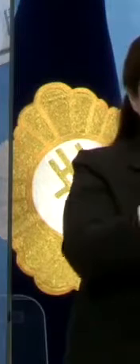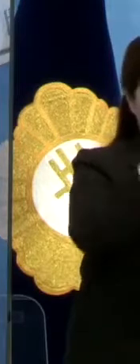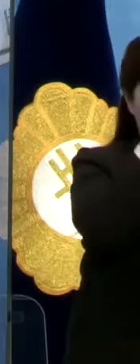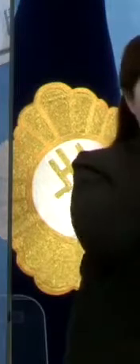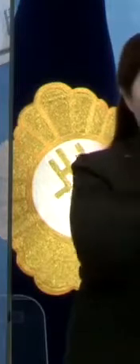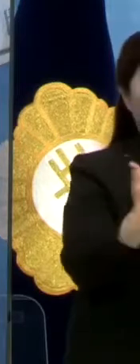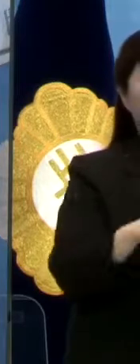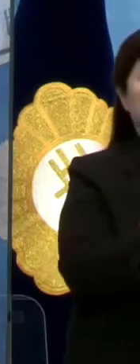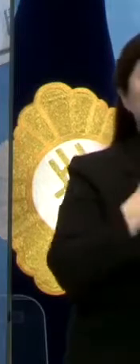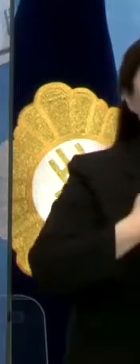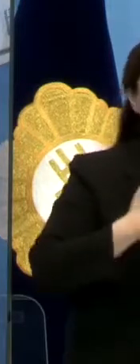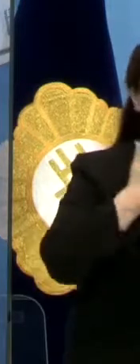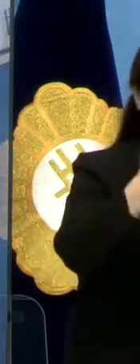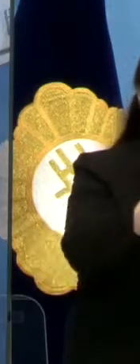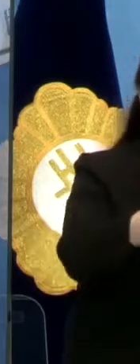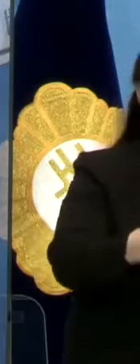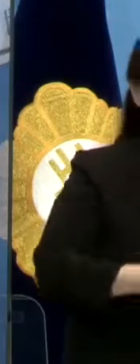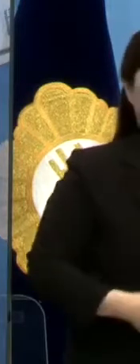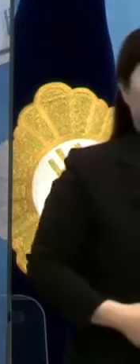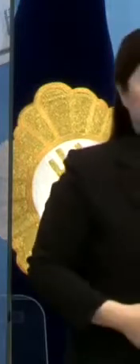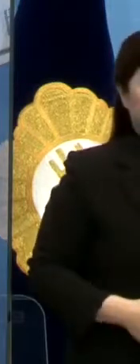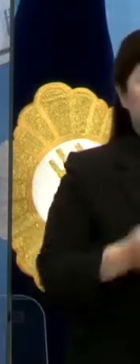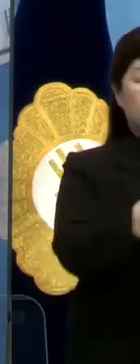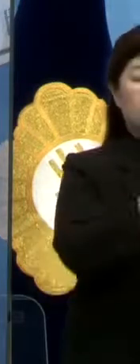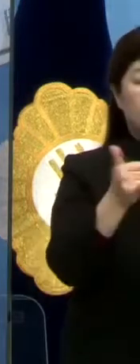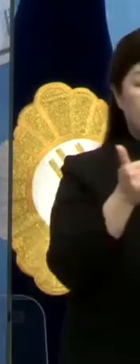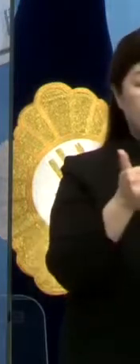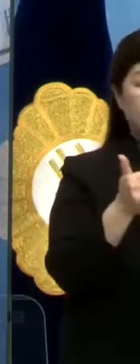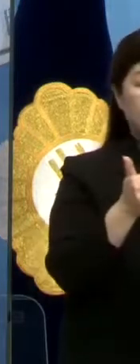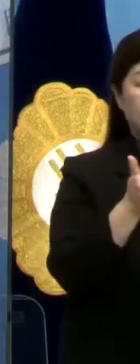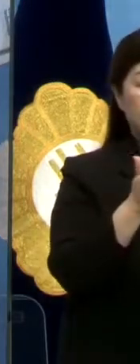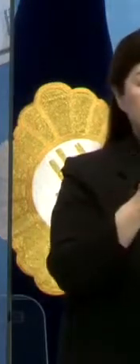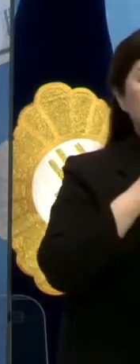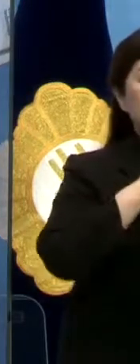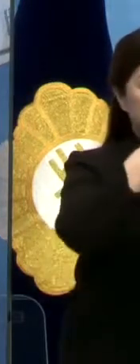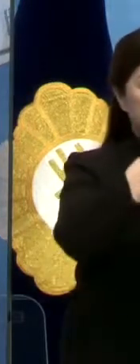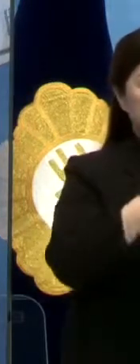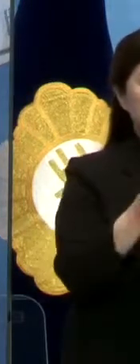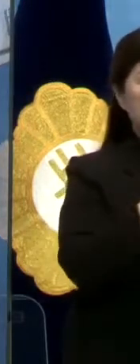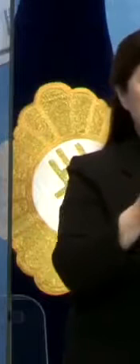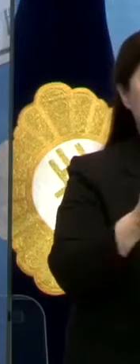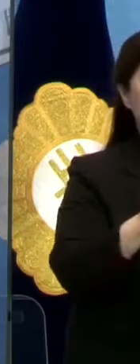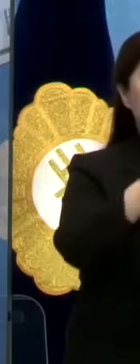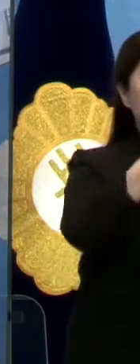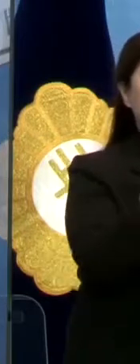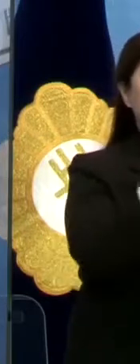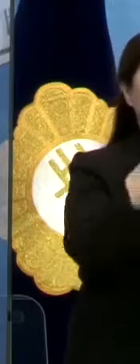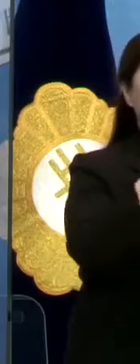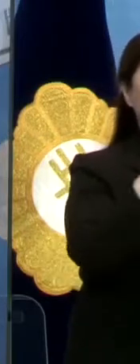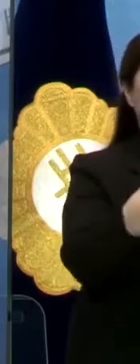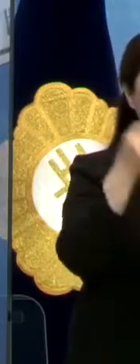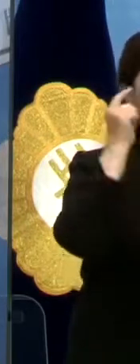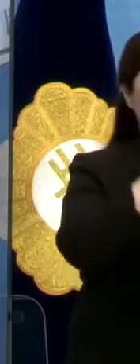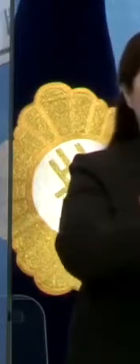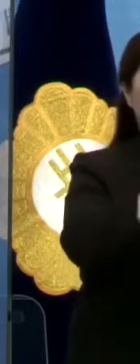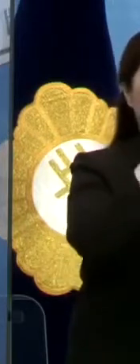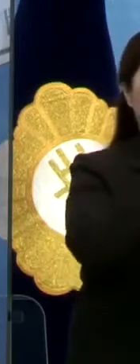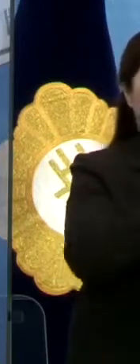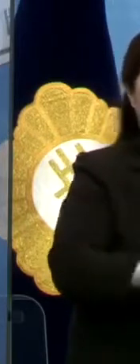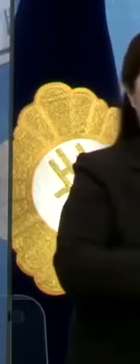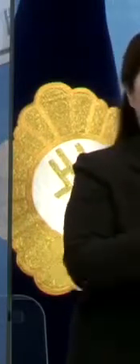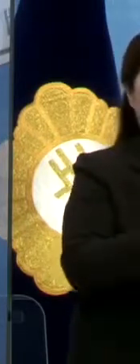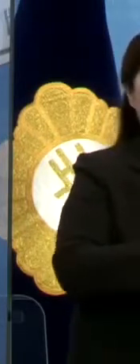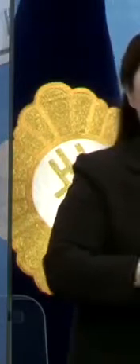헌신한 마리안나 스테그, 마가렛 피사렉 두 분을 노벨 평화상 후보로 추천하는 지원